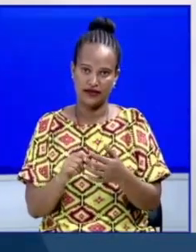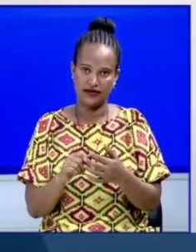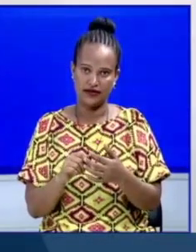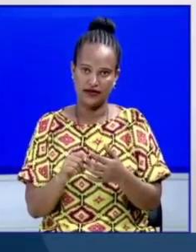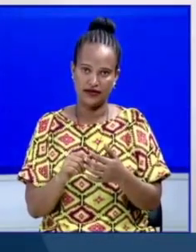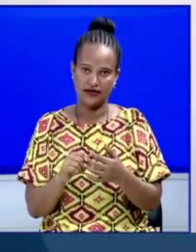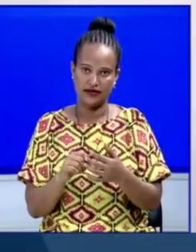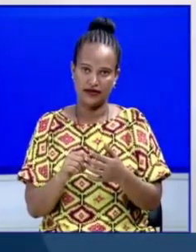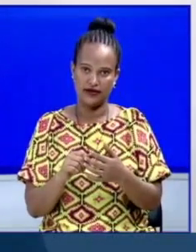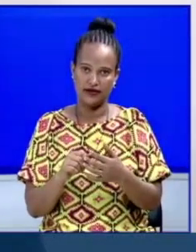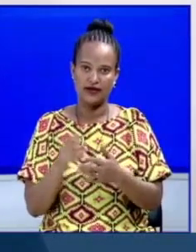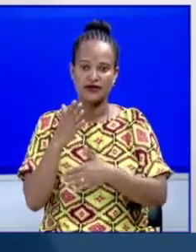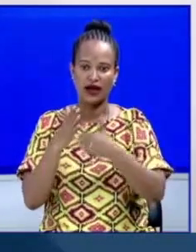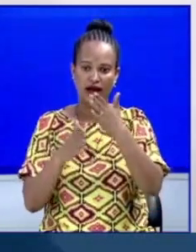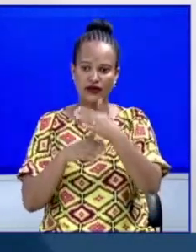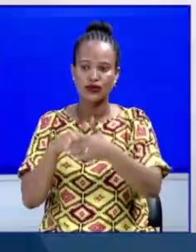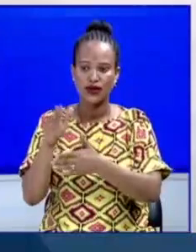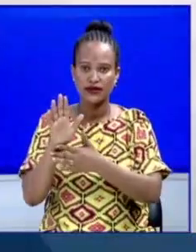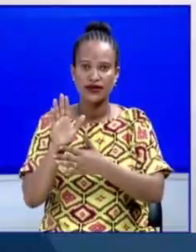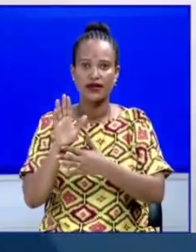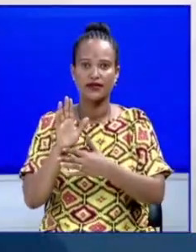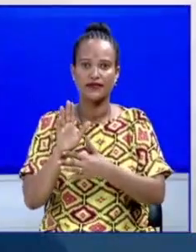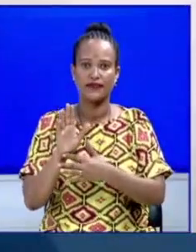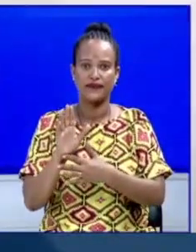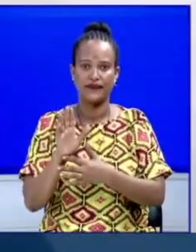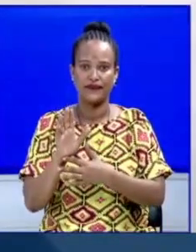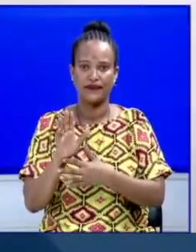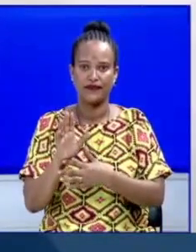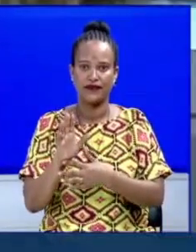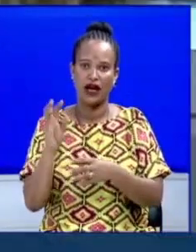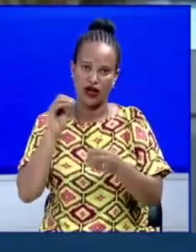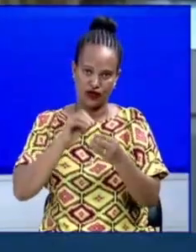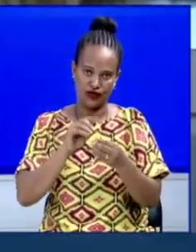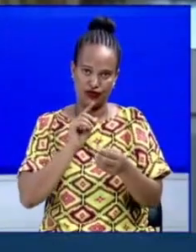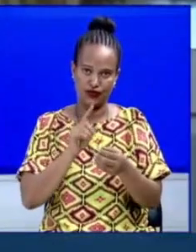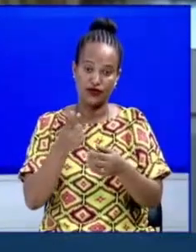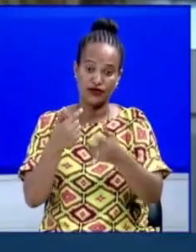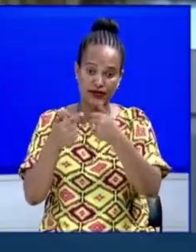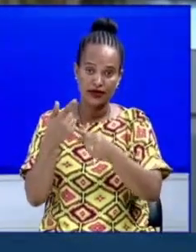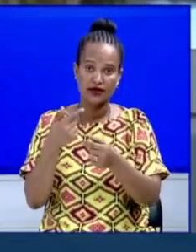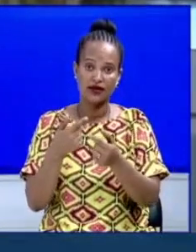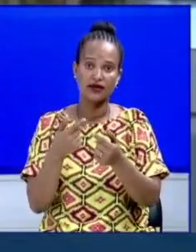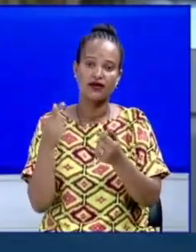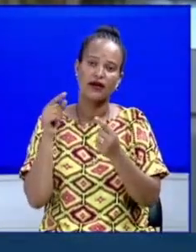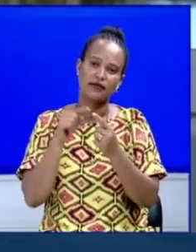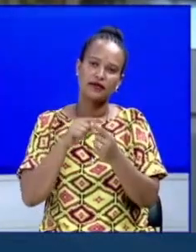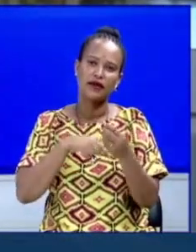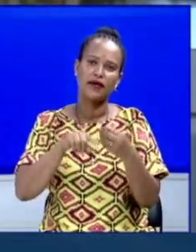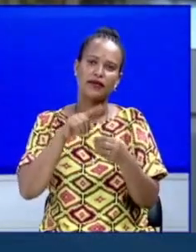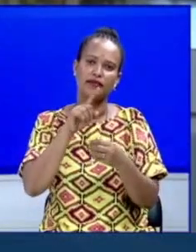ተን ካብቱ ስታንዳርድ ወፂና ዝነበርና ዝፀዓና እውን ሓዊሱ እዩ። እቲ መፅኡ ዘሎ እውን ናብ ከባቢ